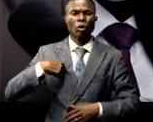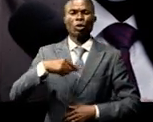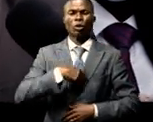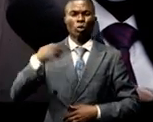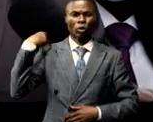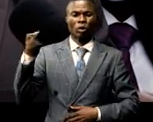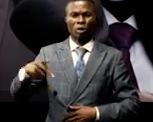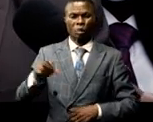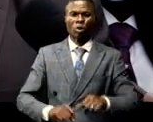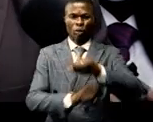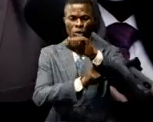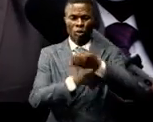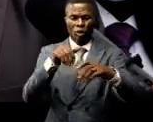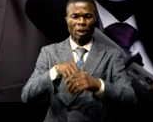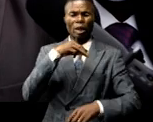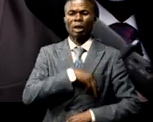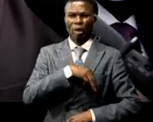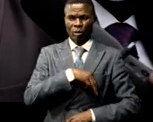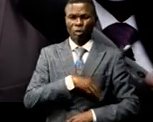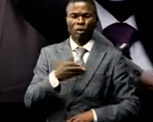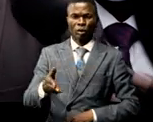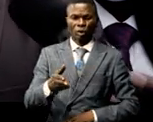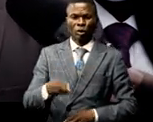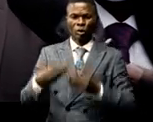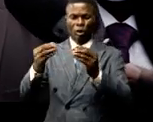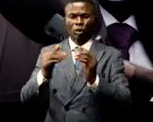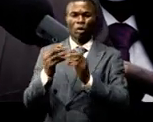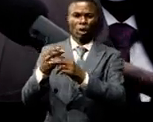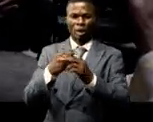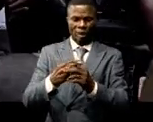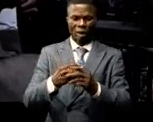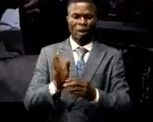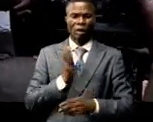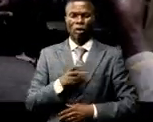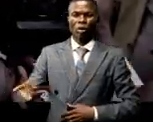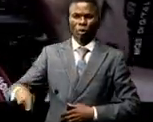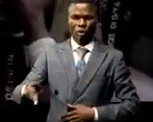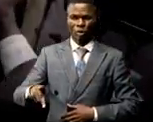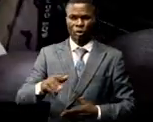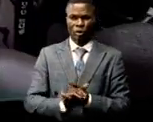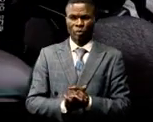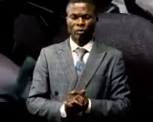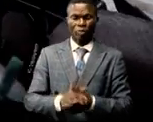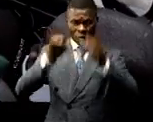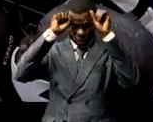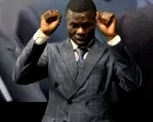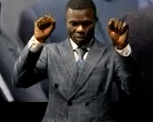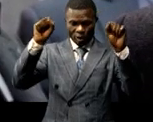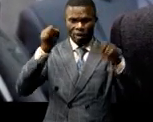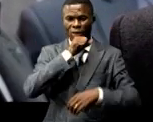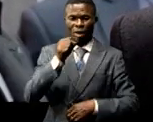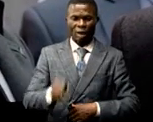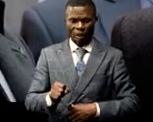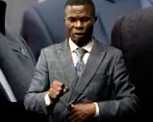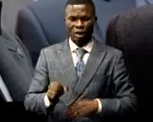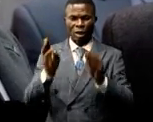lui accompagner dans sa mission, c'est de sécuriser la province de Nord Kivu. Le sortant président de l'Assemblée provinciale du Nord Kivu en appelle à